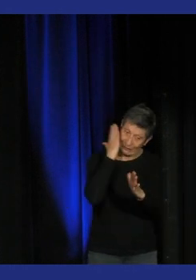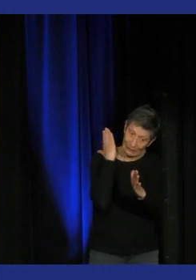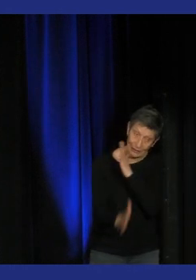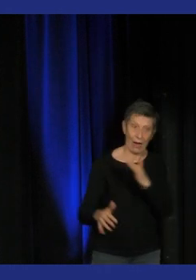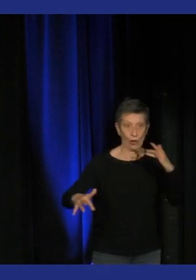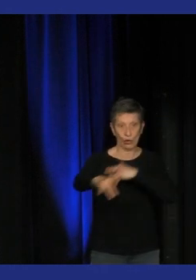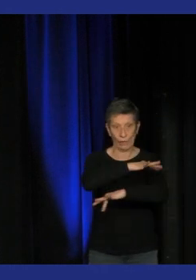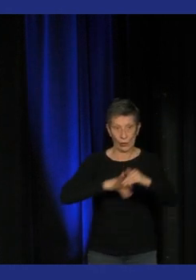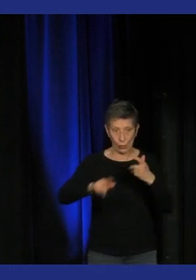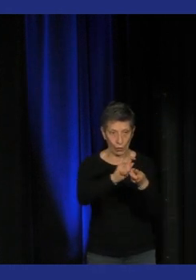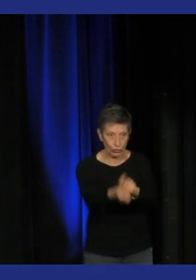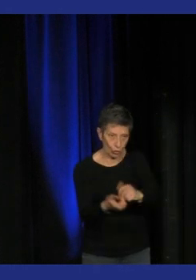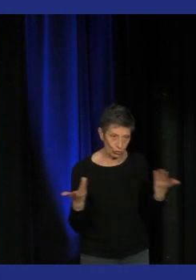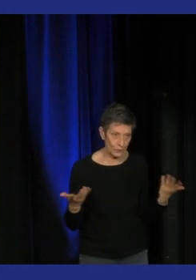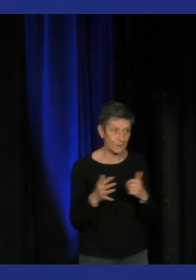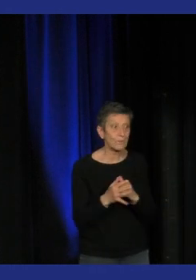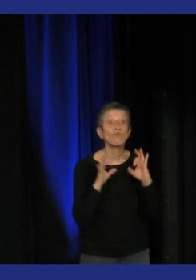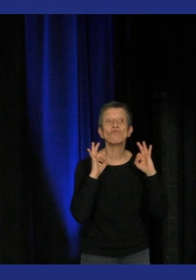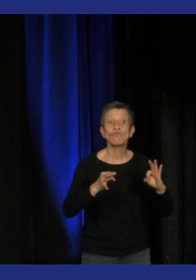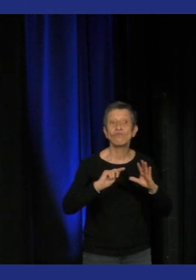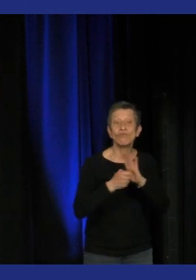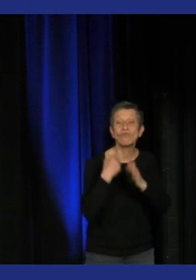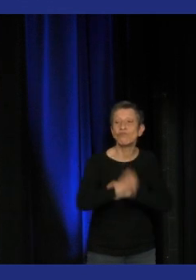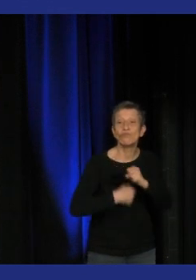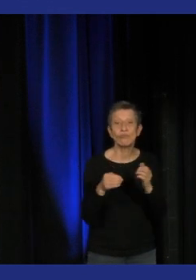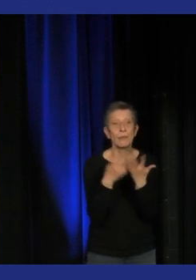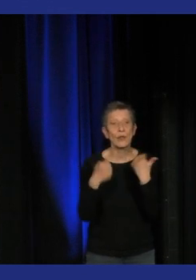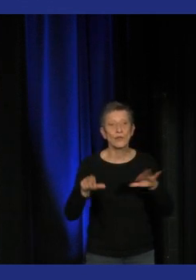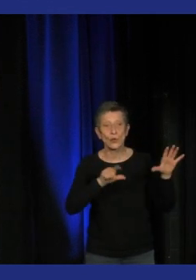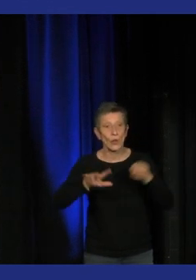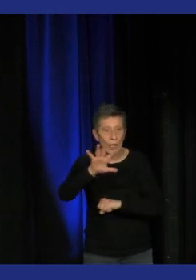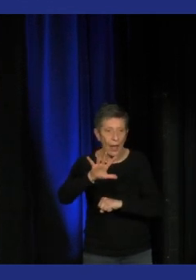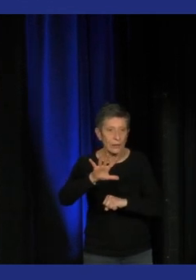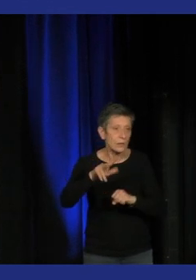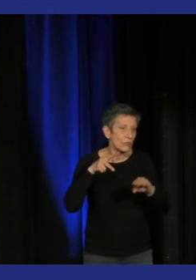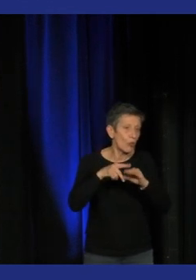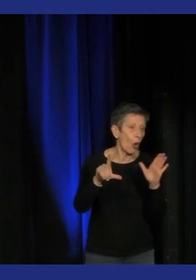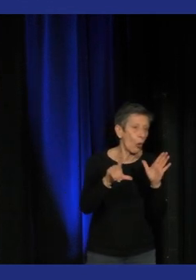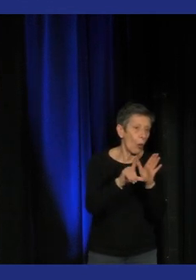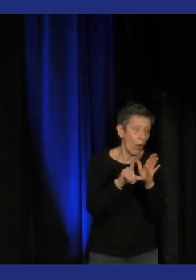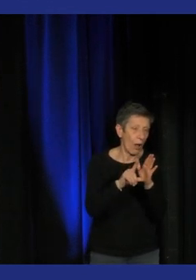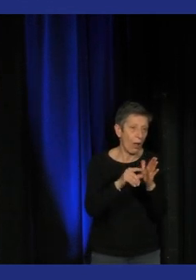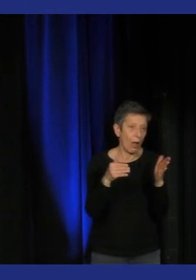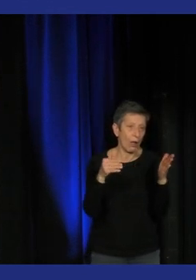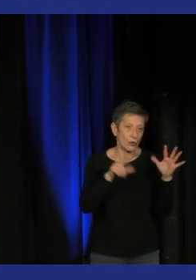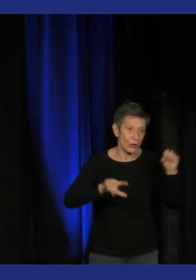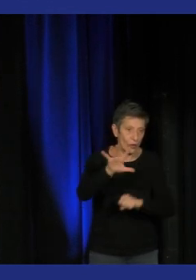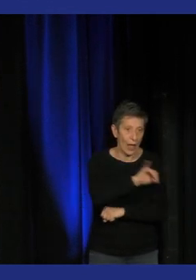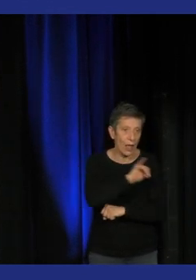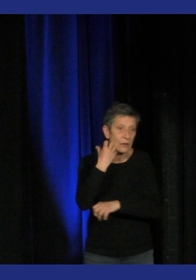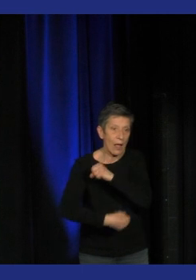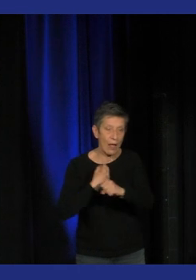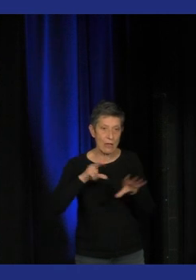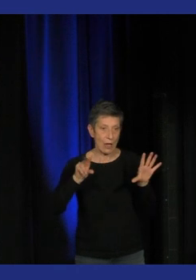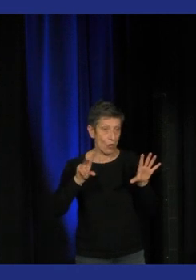sur l'environnement. Et donc, dans les années 75, à partir de la loi de 75 et dans les années 80, la seule image